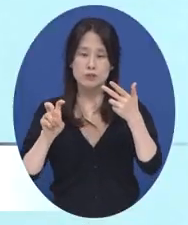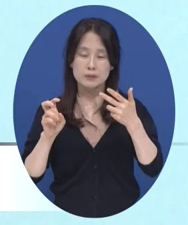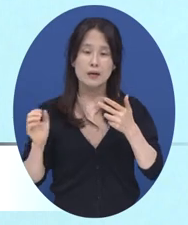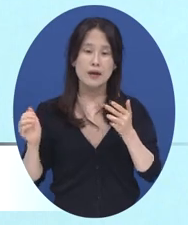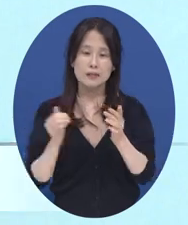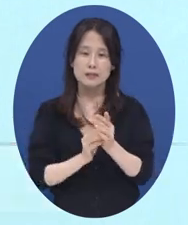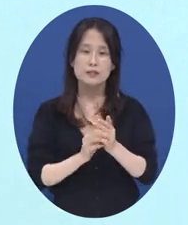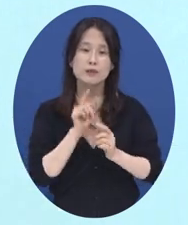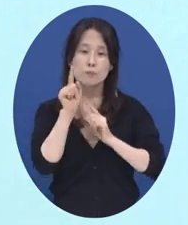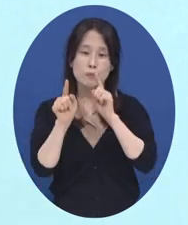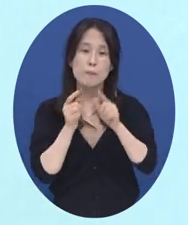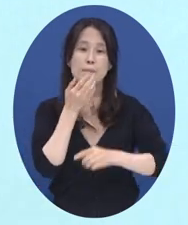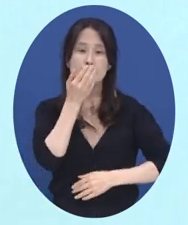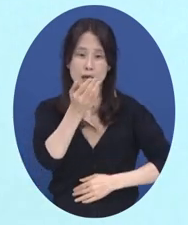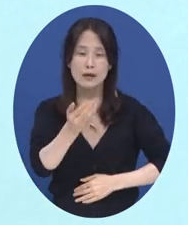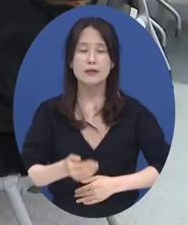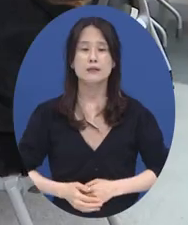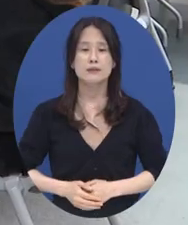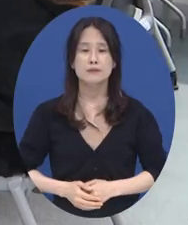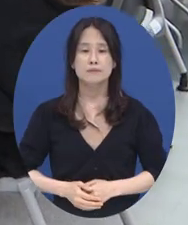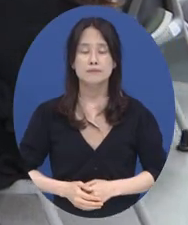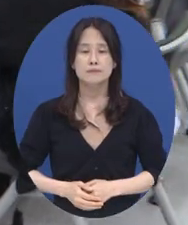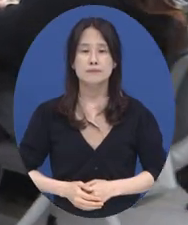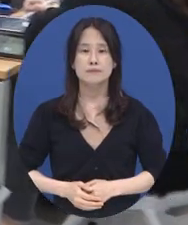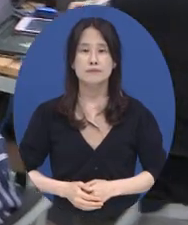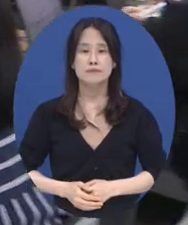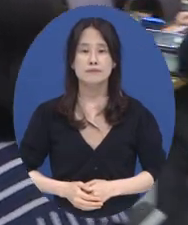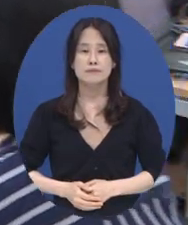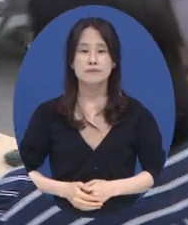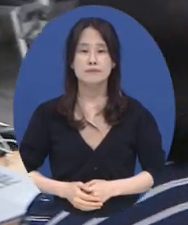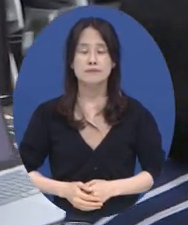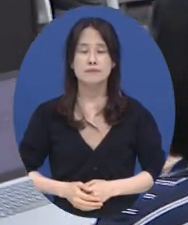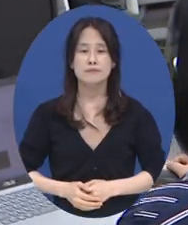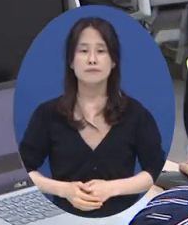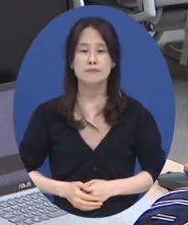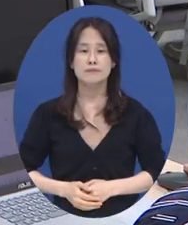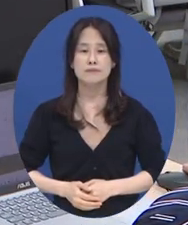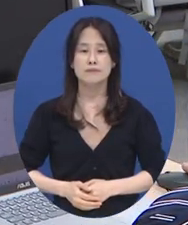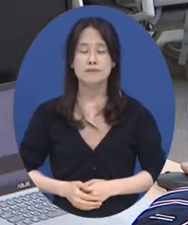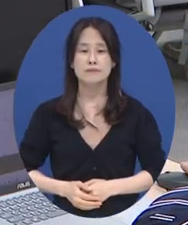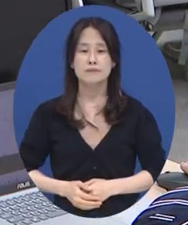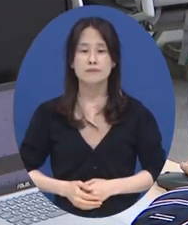7월 20일까지 지원 가능합니다. 경기지TV 최지연입니다.